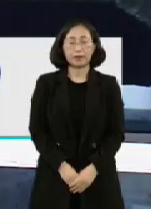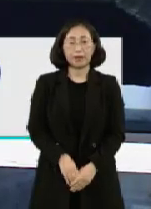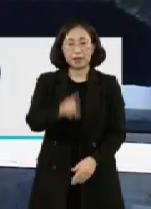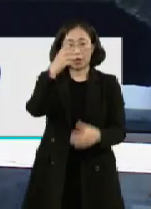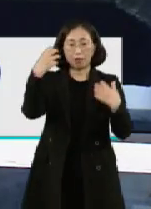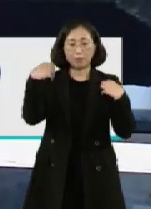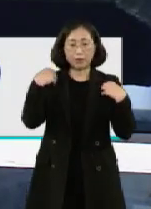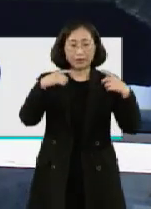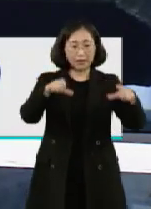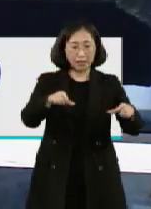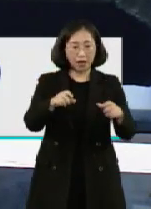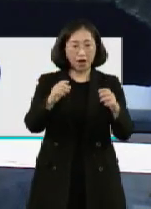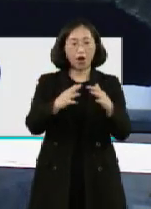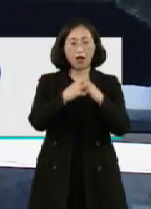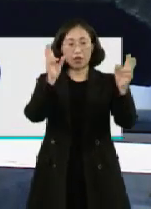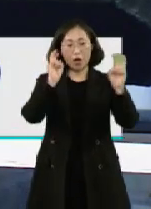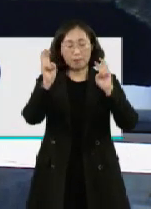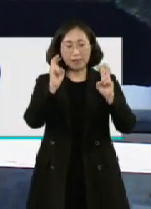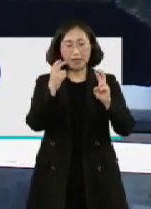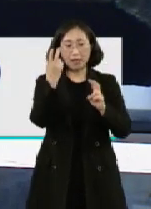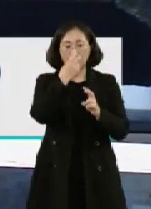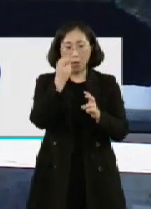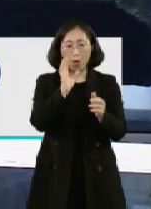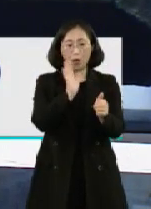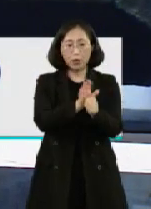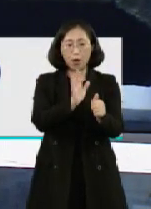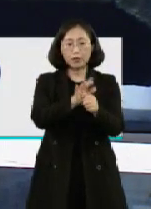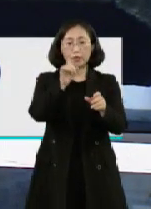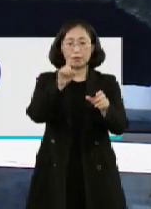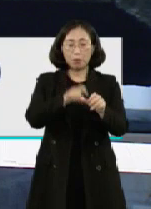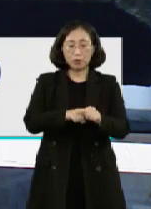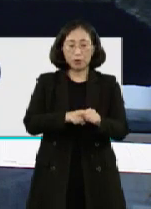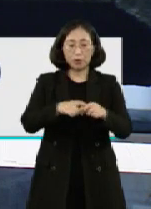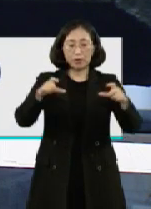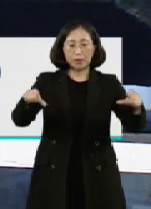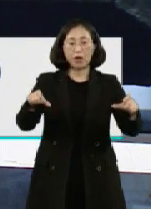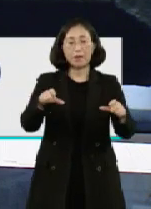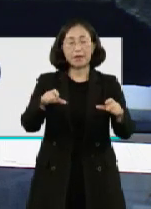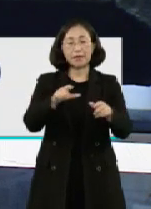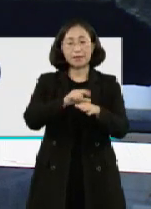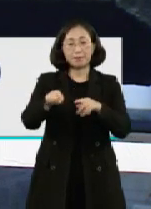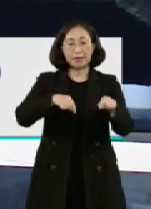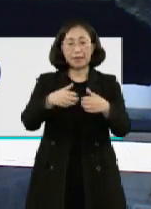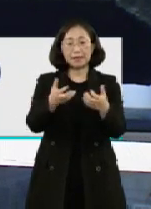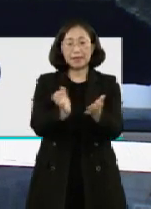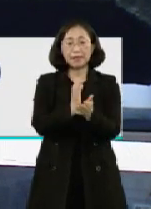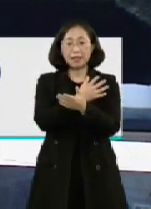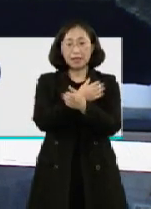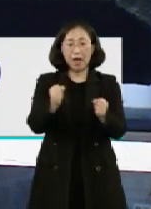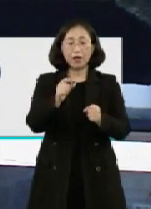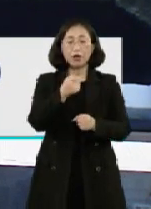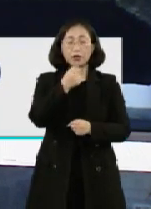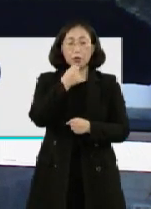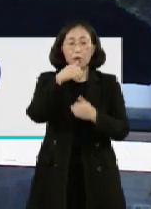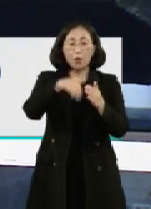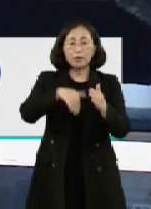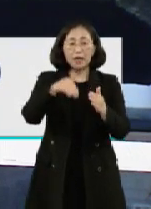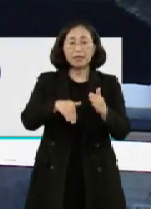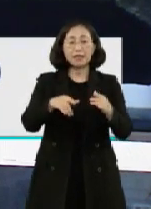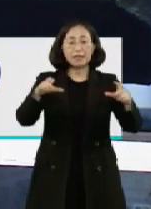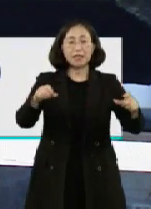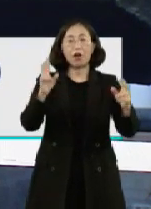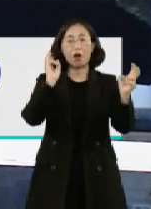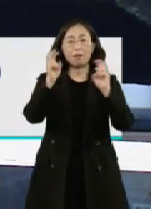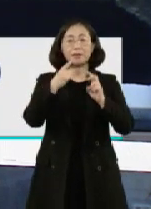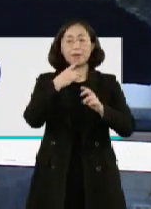정부는 지역 건설업체를 보호하기 위해 지자체 발주 소규모 공사는 지역업체들이 참여하도록 제한을 두고 있습니다.